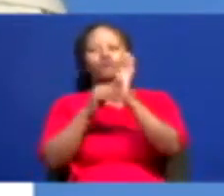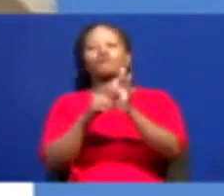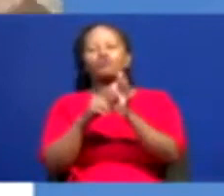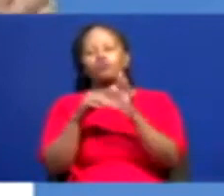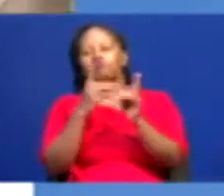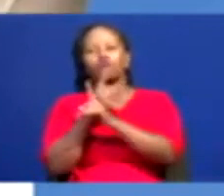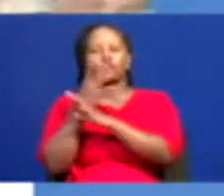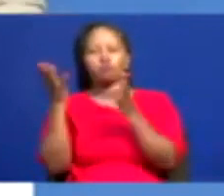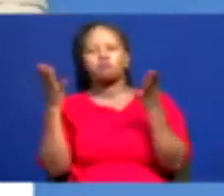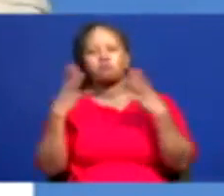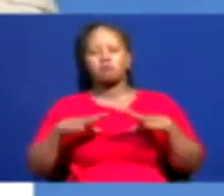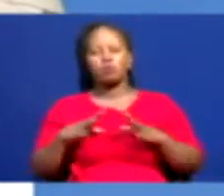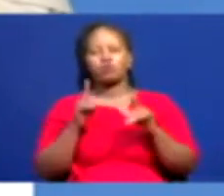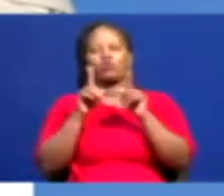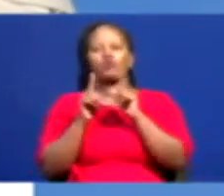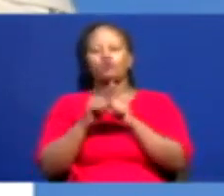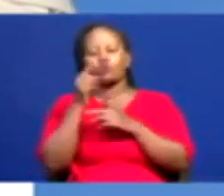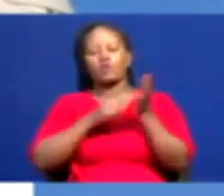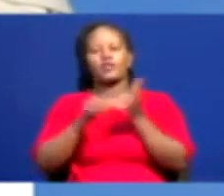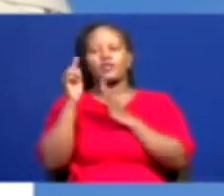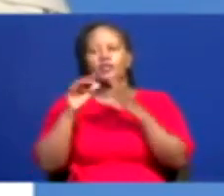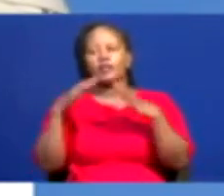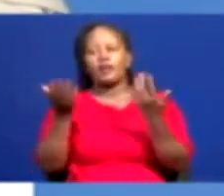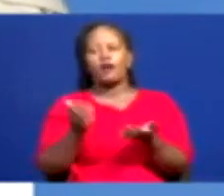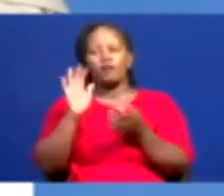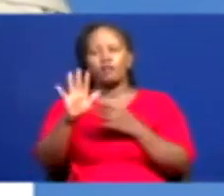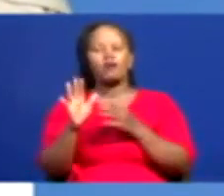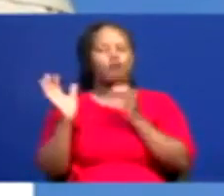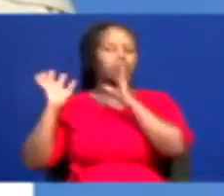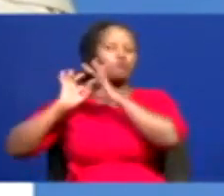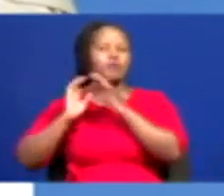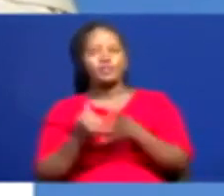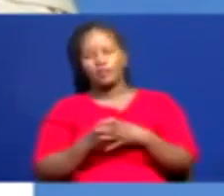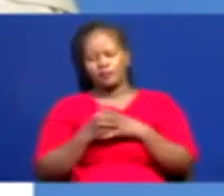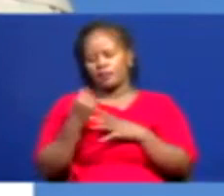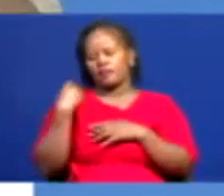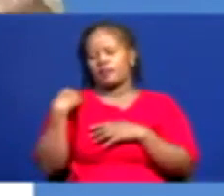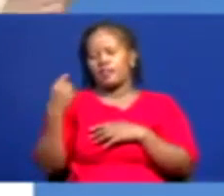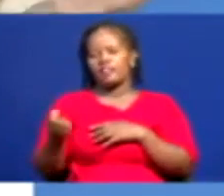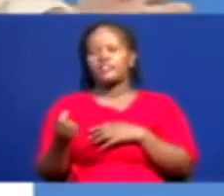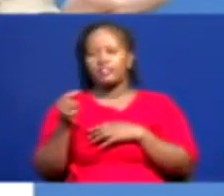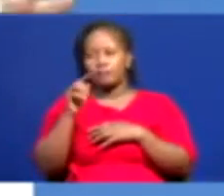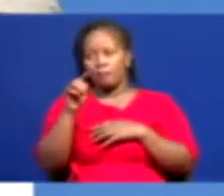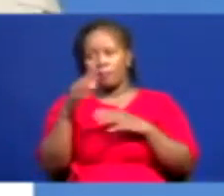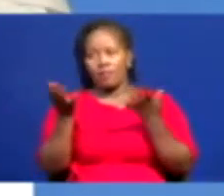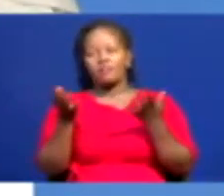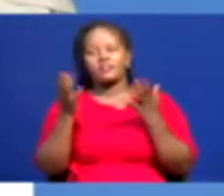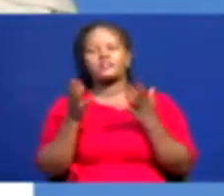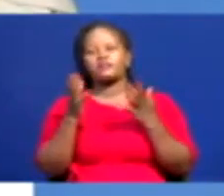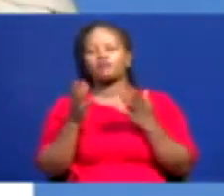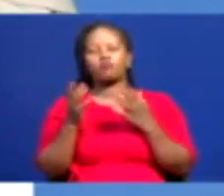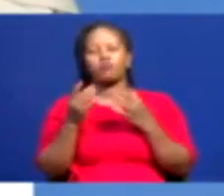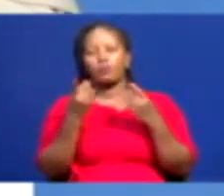watawa wakihitimisha mfungo wao wa kitamuli. Hivi karibuni tamasha hilo